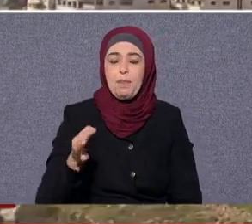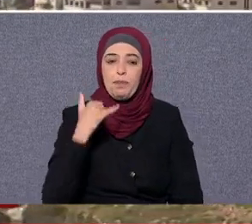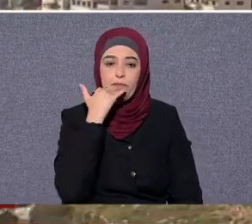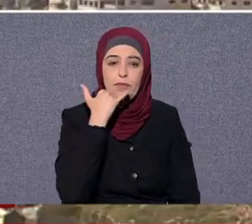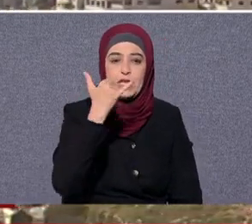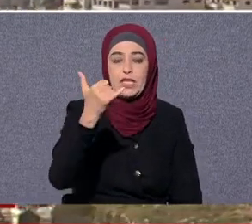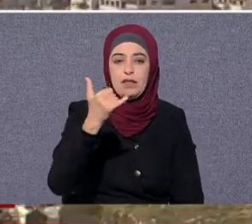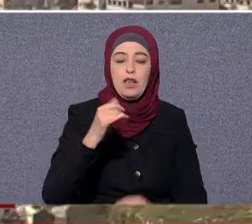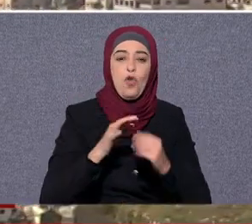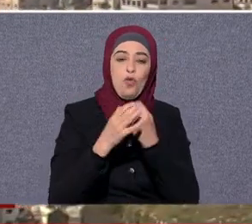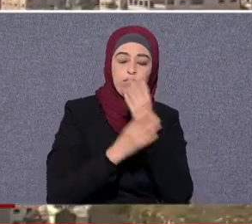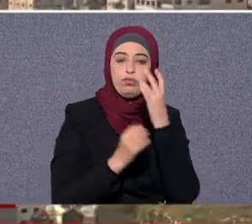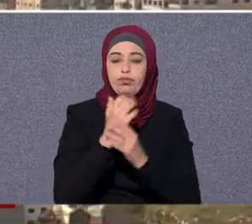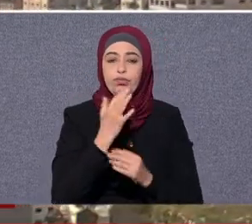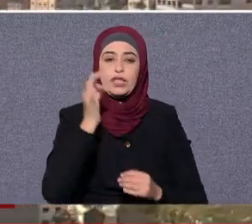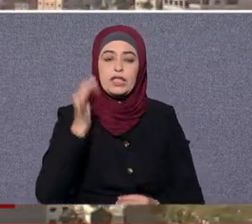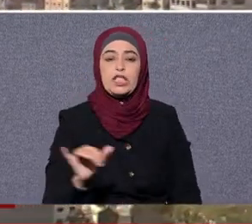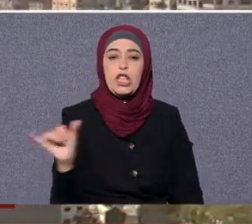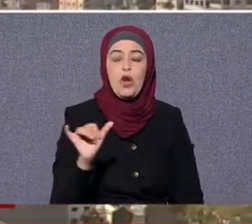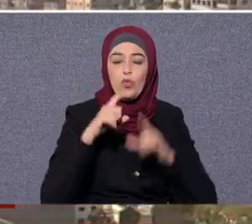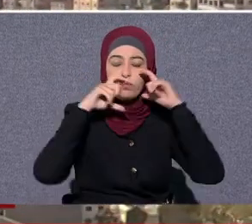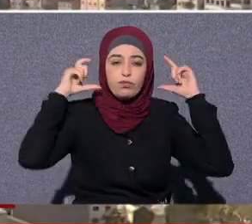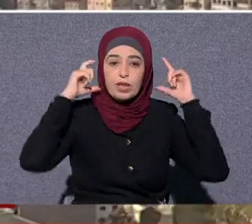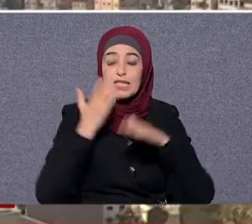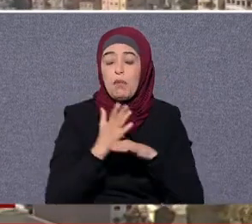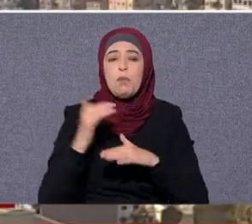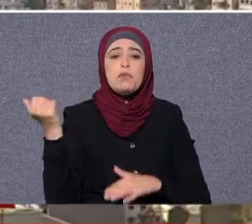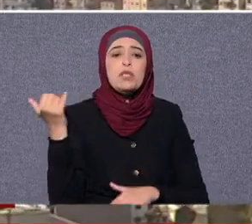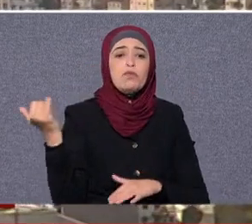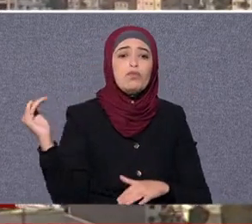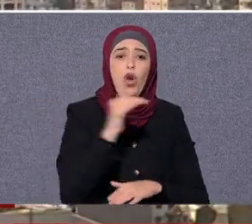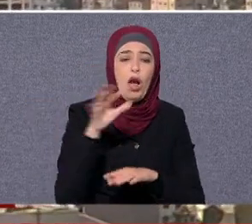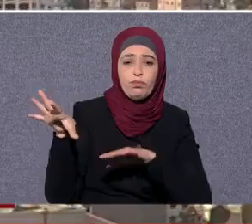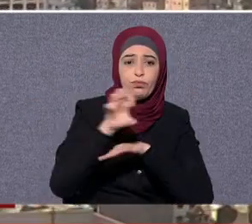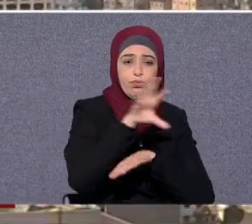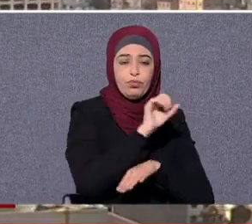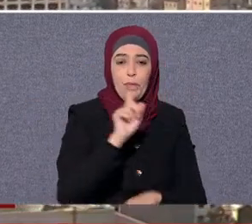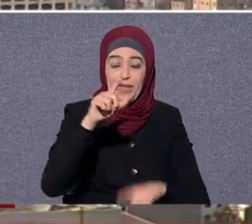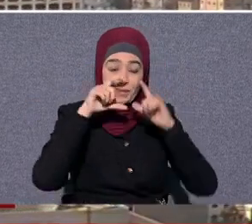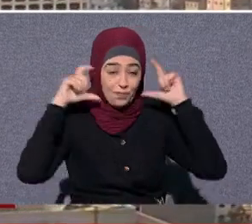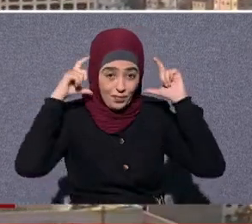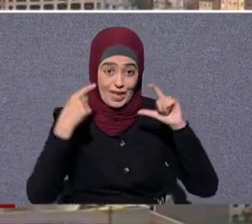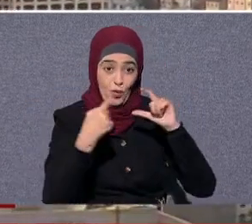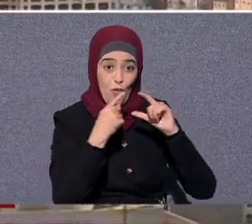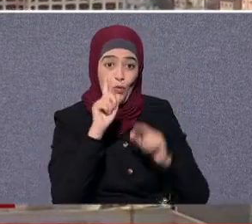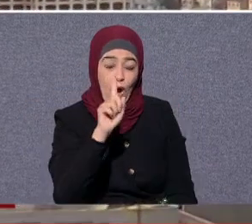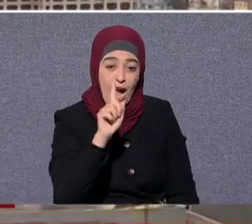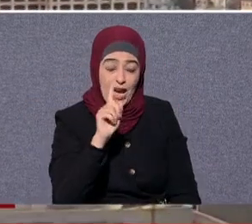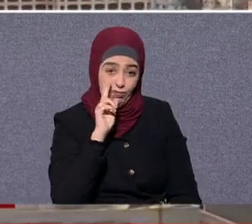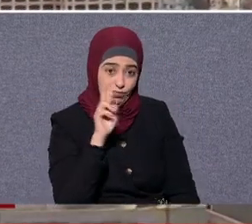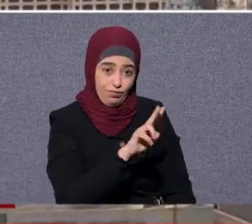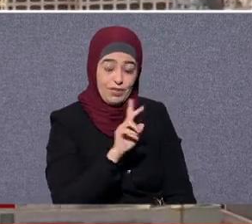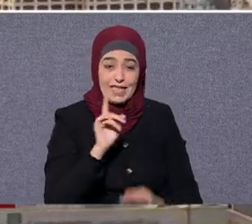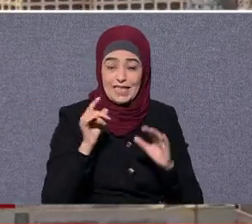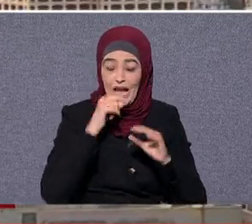عليه ارتداء الكمامة حتى لا يعدي الآخرين. لكن هي الكمامة يعني بحد ذاتها كما تشاهدين